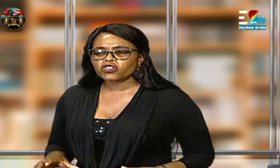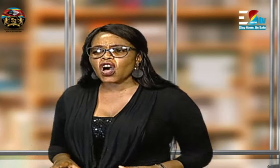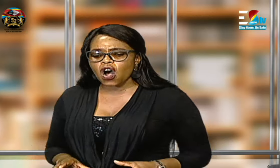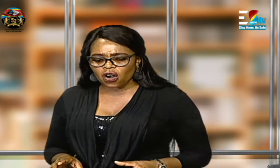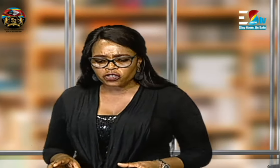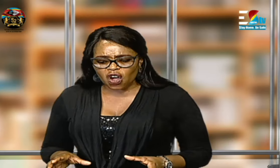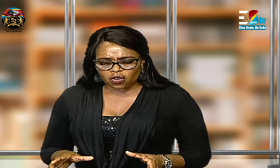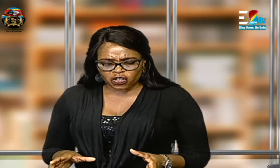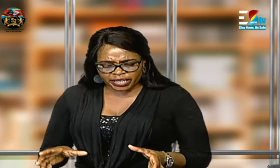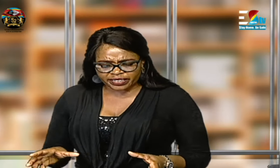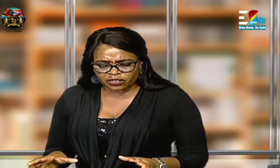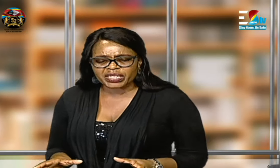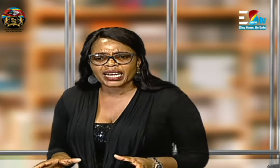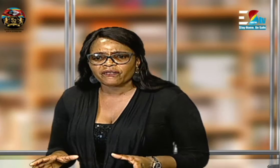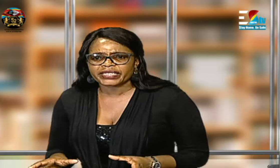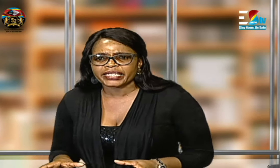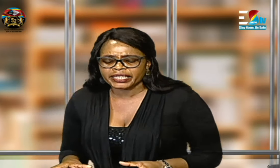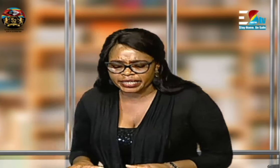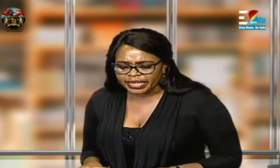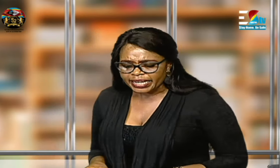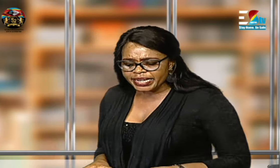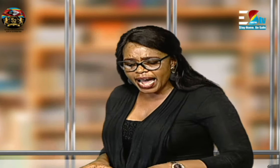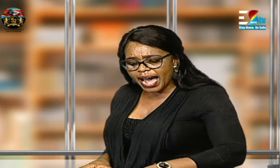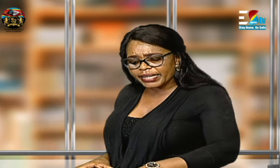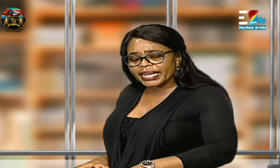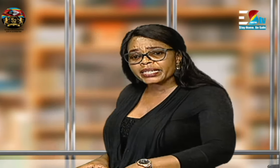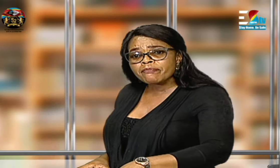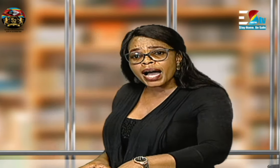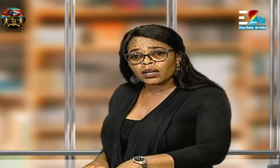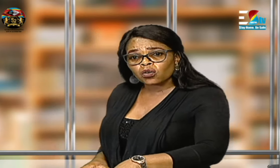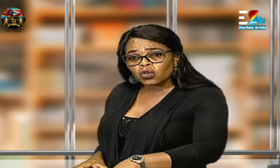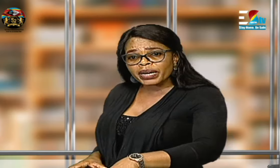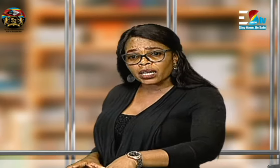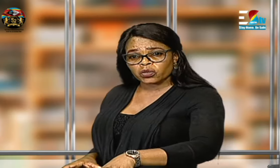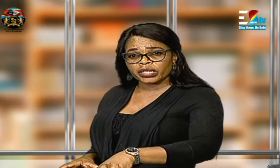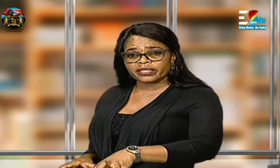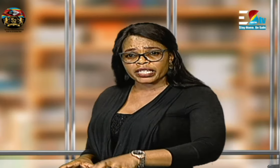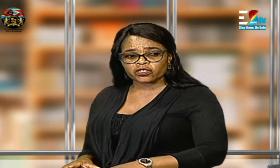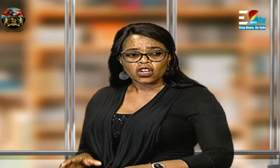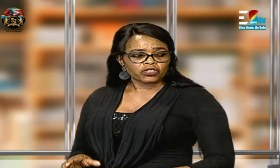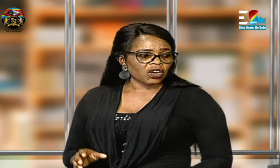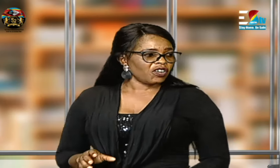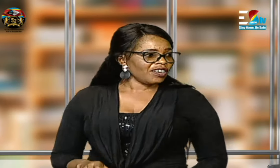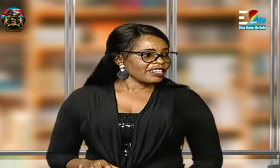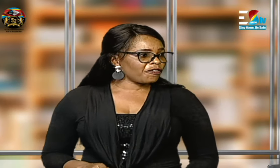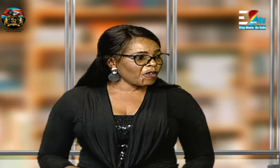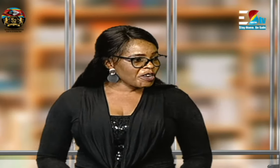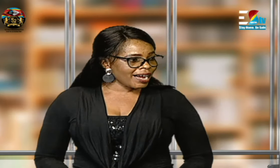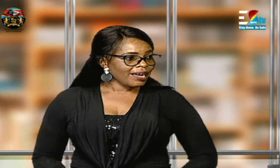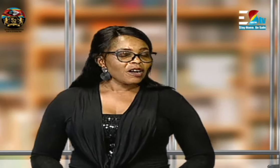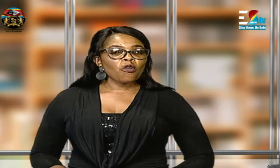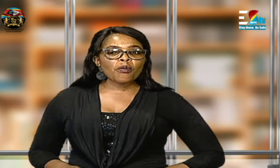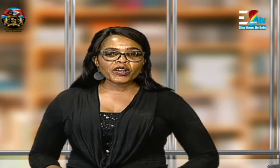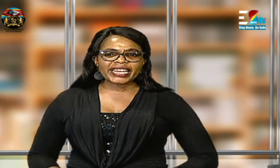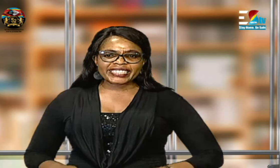yakho sonke lesikhathi sengakangiveteli ini nathi yatimanga lokhulume ngato kulesingeniso solo